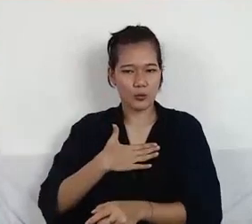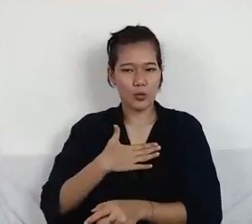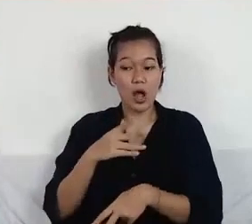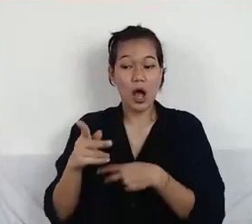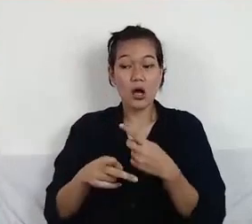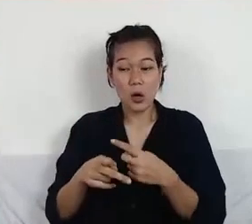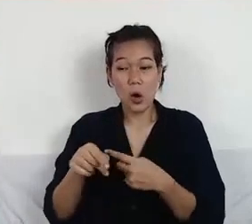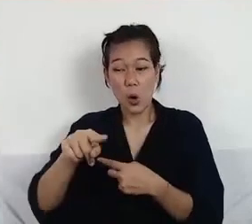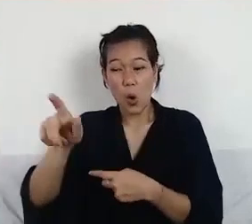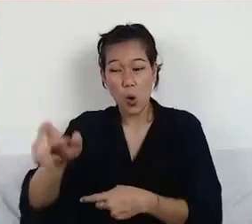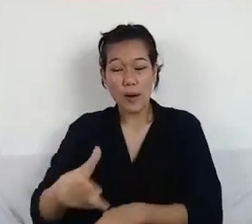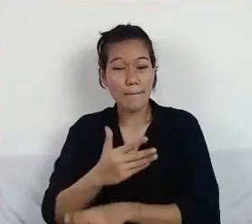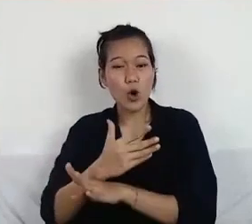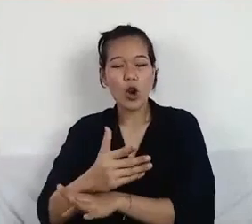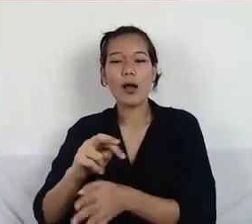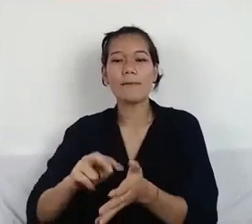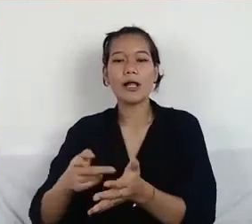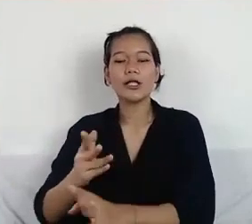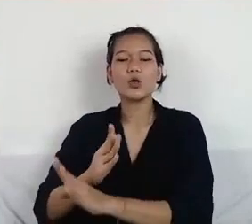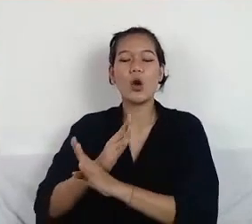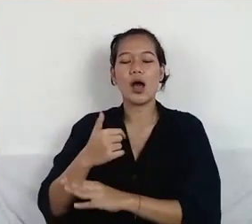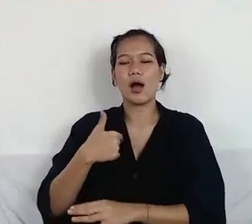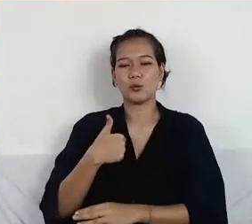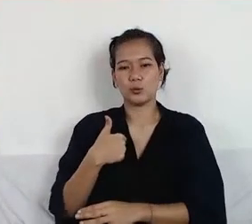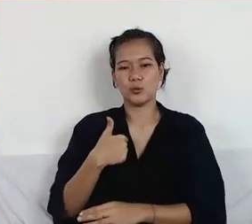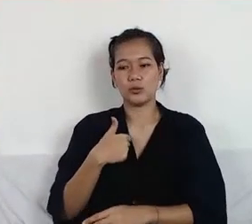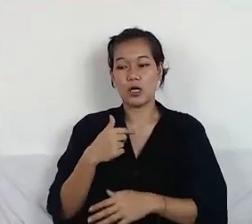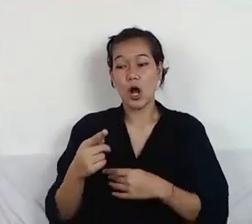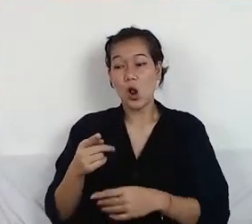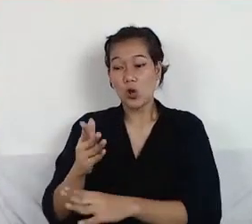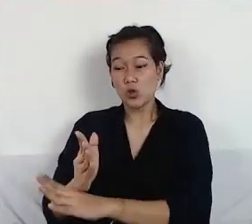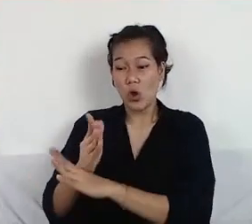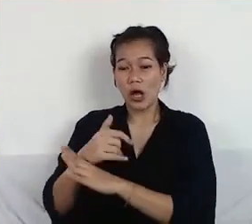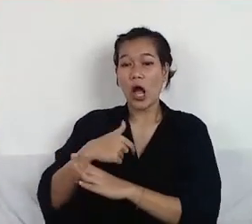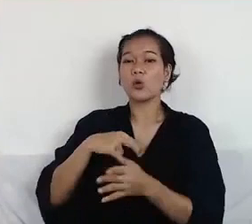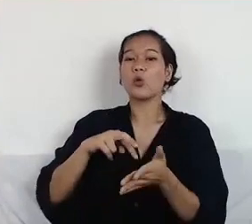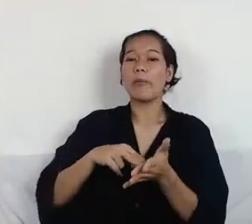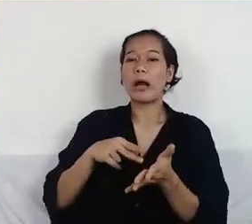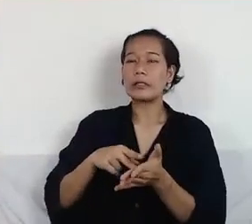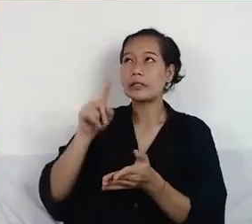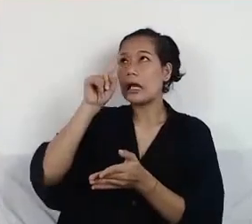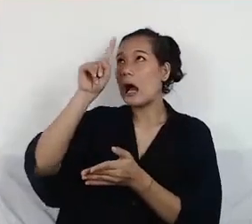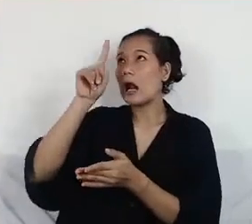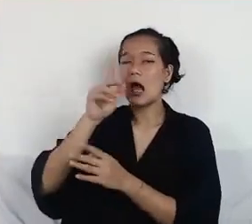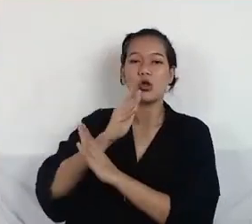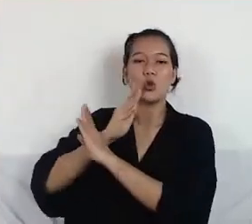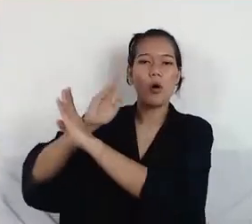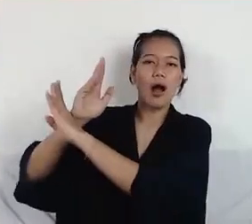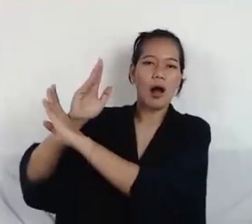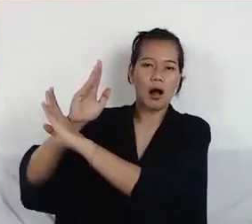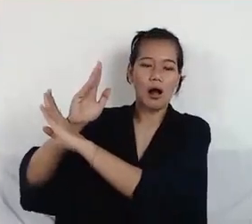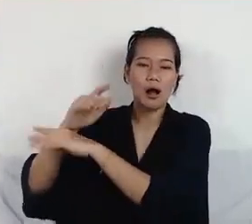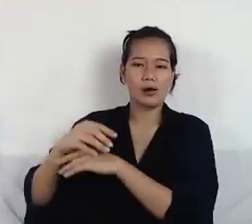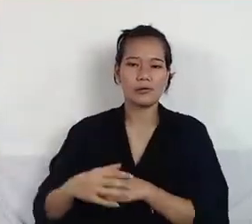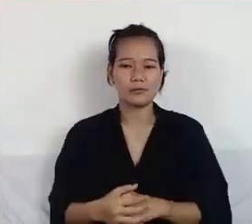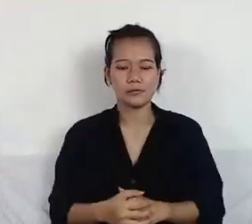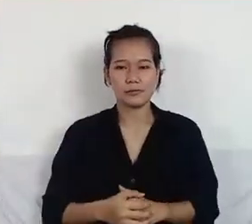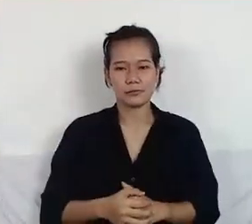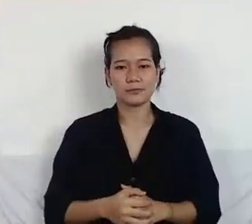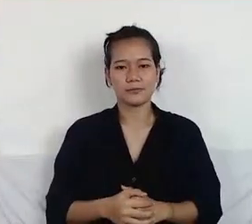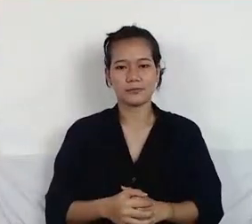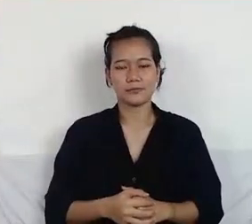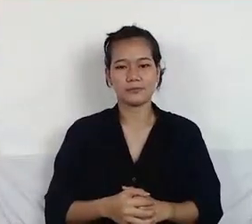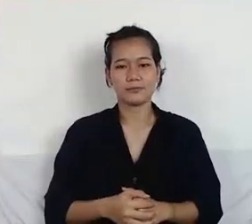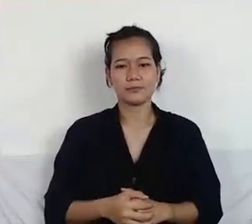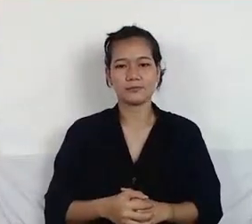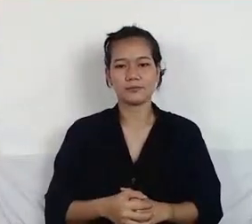menolak aku. Dan barang siapa menolak aku, ia menolak dia yang mengutus aku.